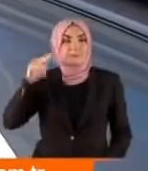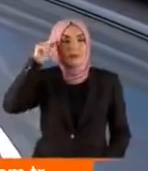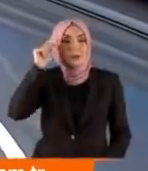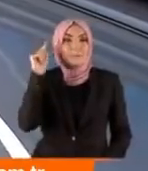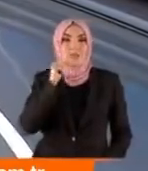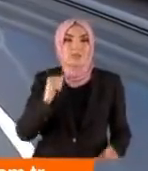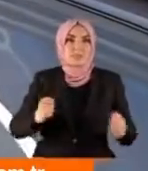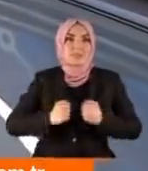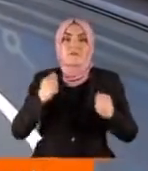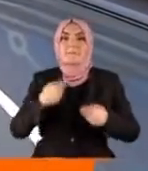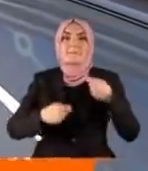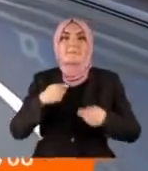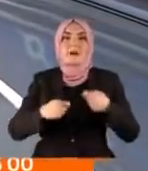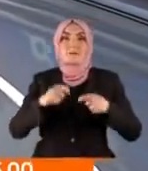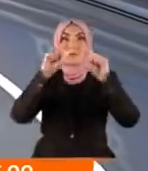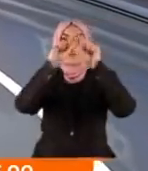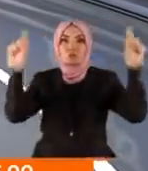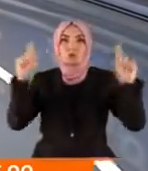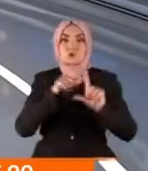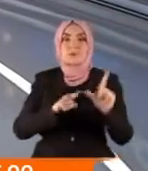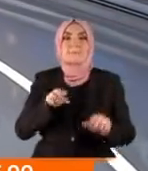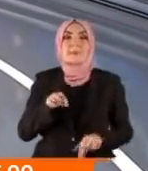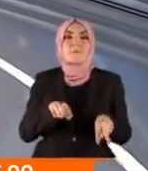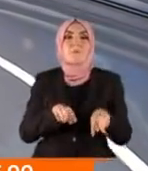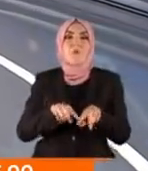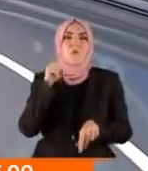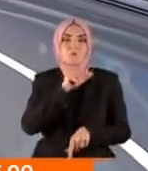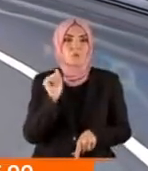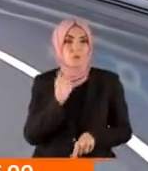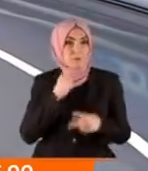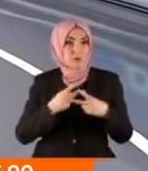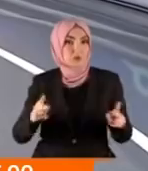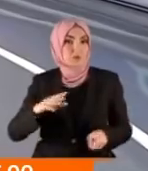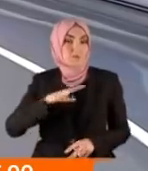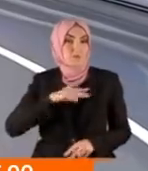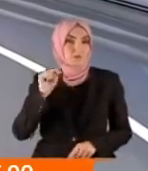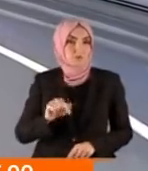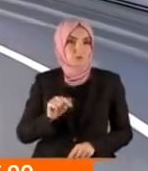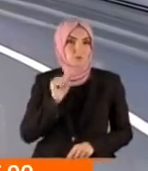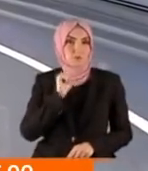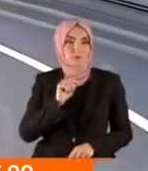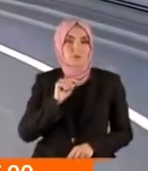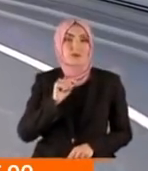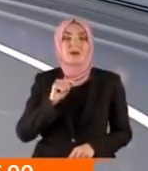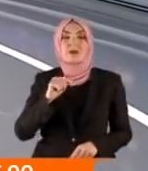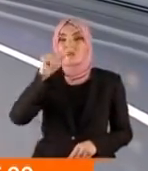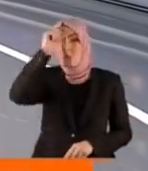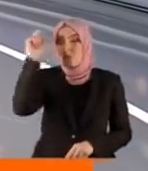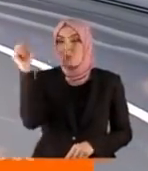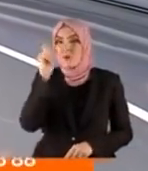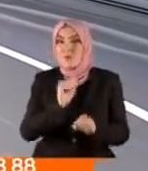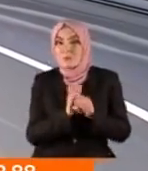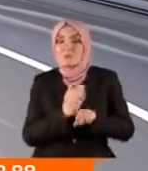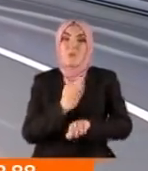Amerika'nın dev bankacılık kuruluşu JP Morgan'dan önemli bir açıklama var bugün. Banka Türkiye'nin salgın öncesindeki ekonomik seviyeye hızlıca